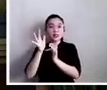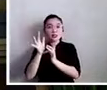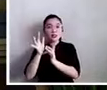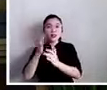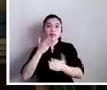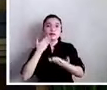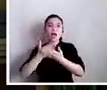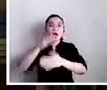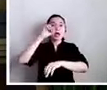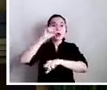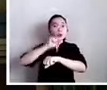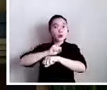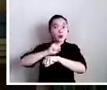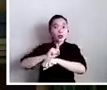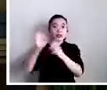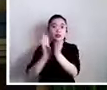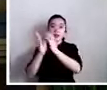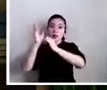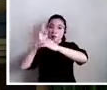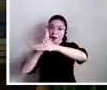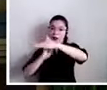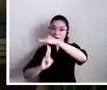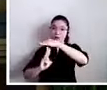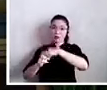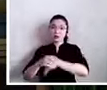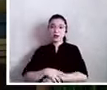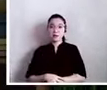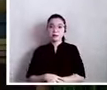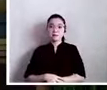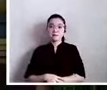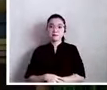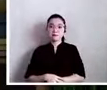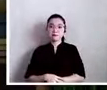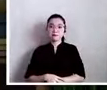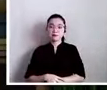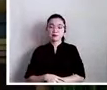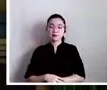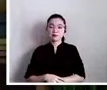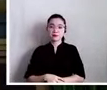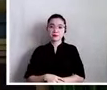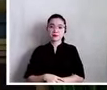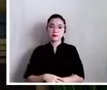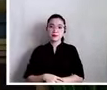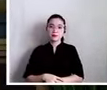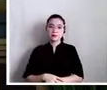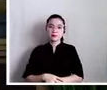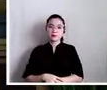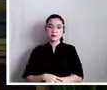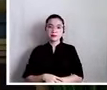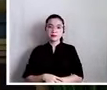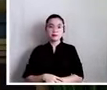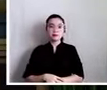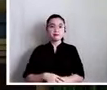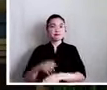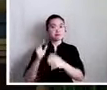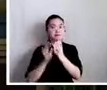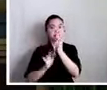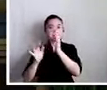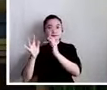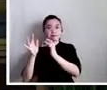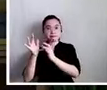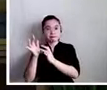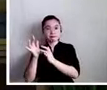nato, si Kristo mismo gi-undermine ang iyang maayong buhat. Pero mga kaisan, ayaw o